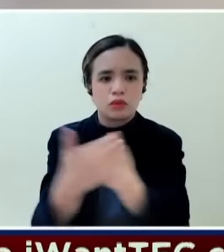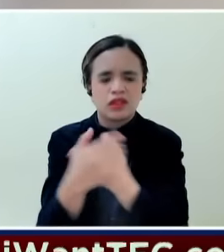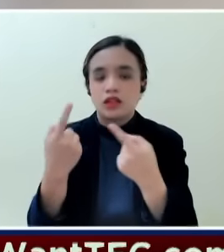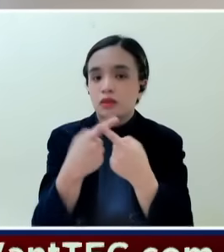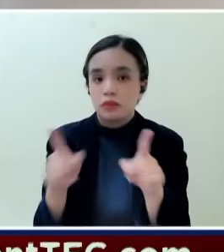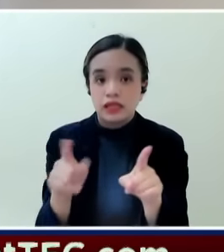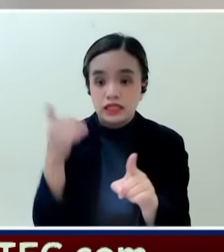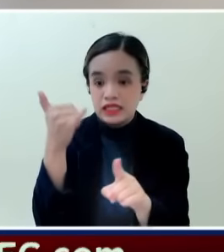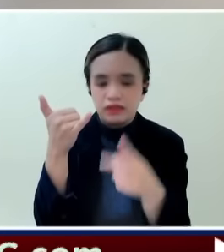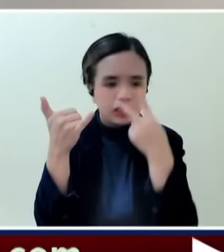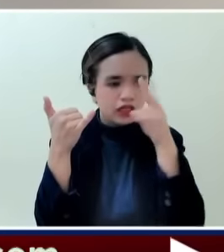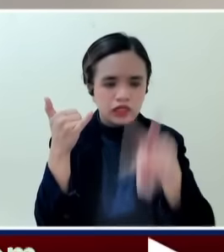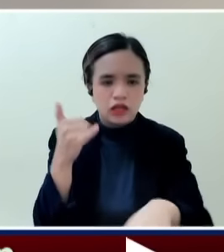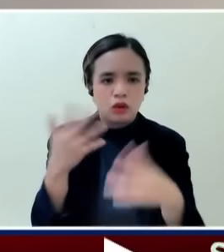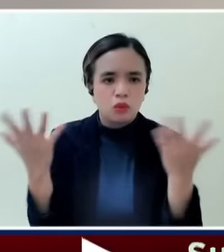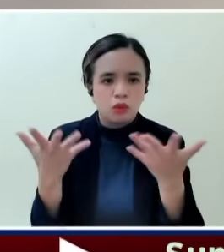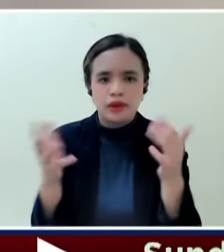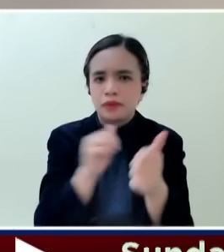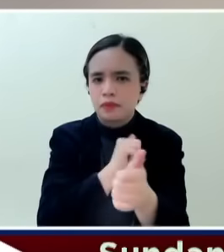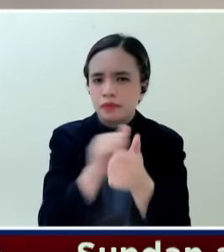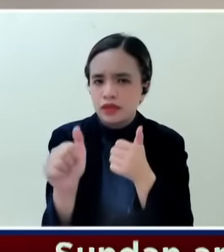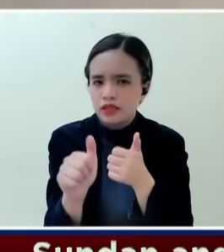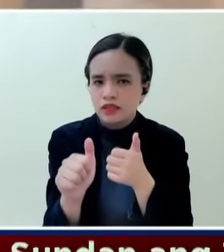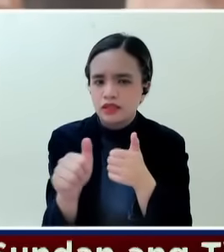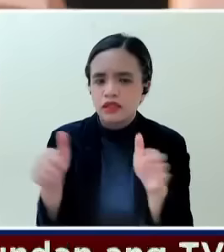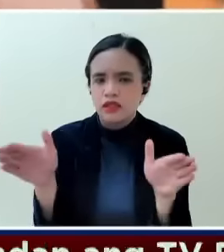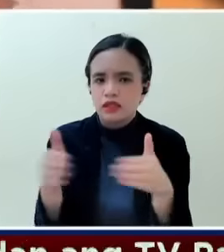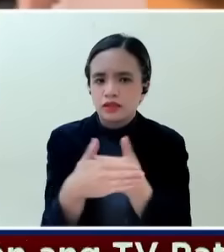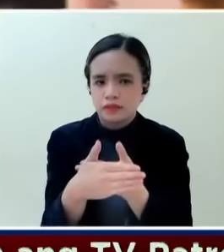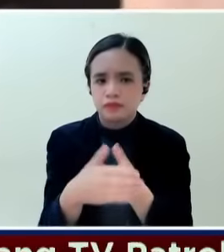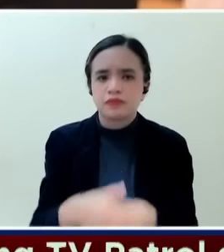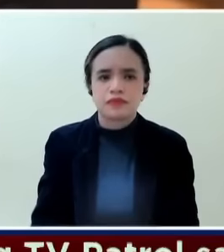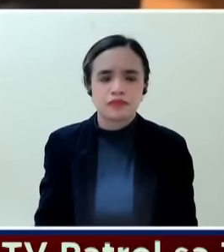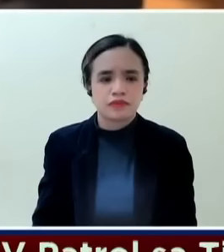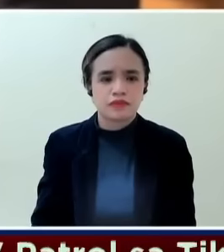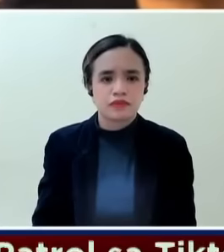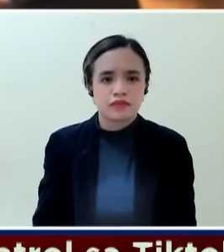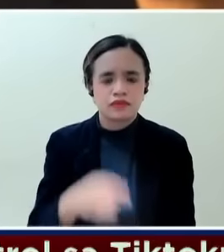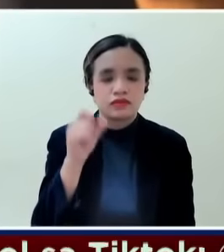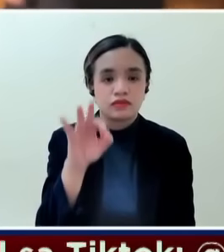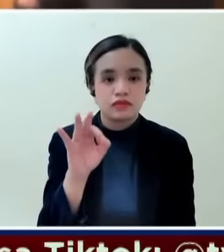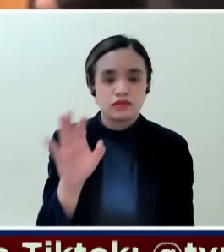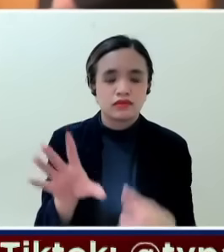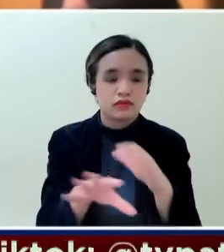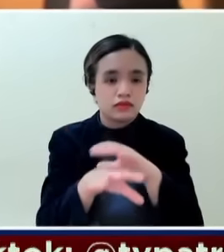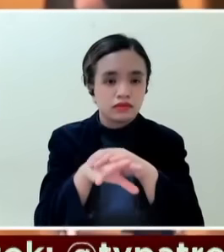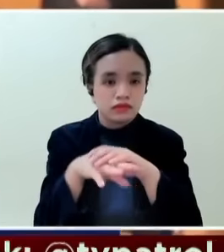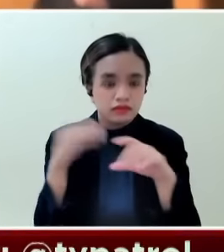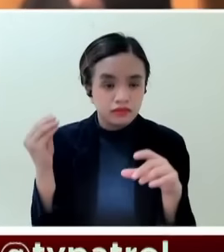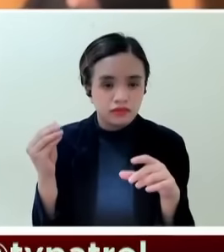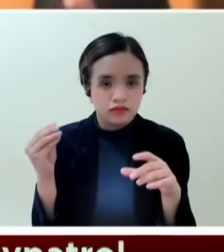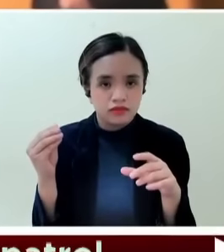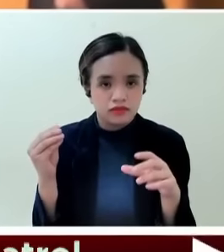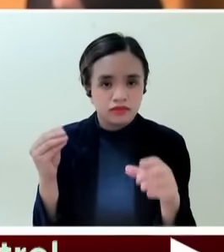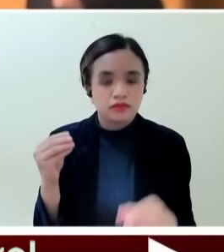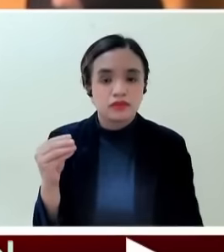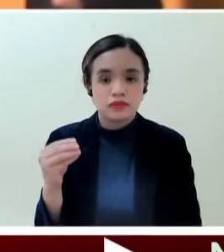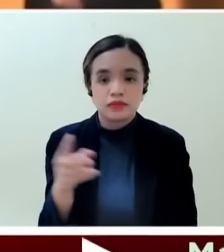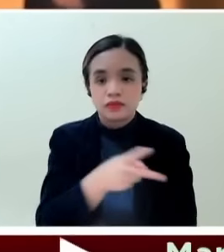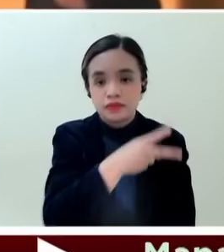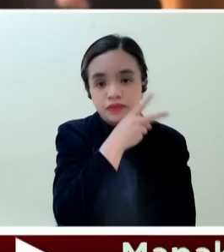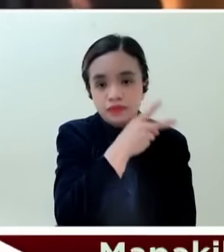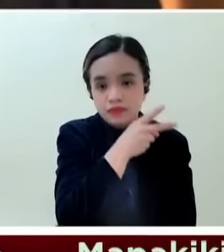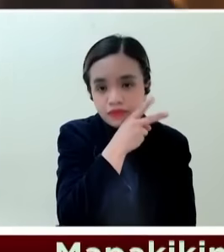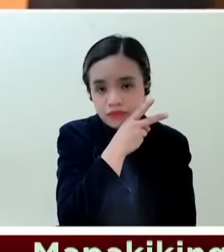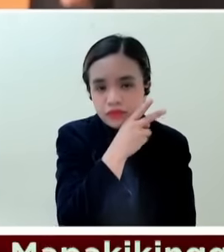ng CCTV kung saan dumaan papunta sa kwarto ang lalaki. Yung paglabas ng person of interest natin is